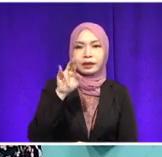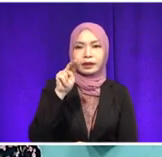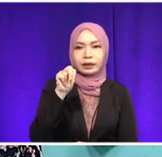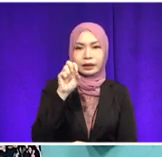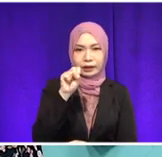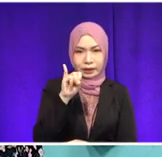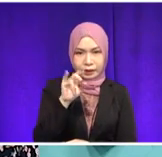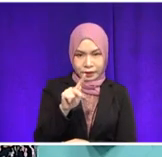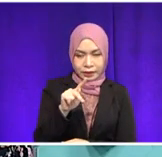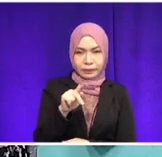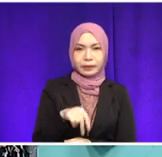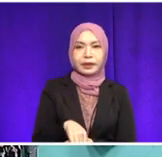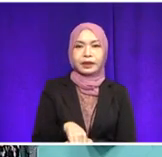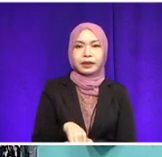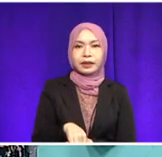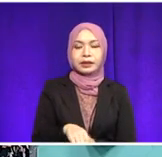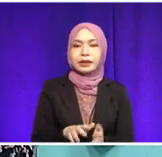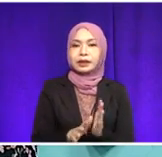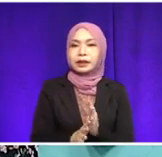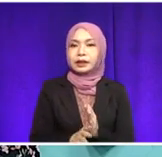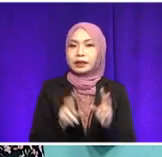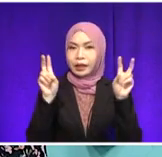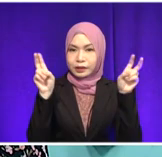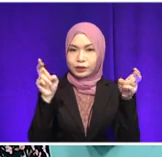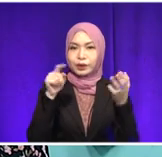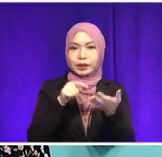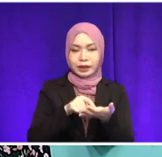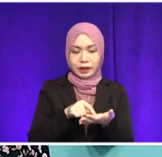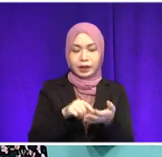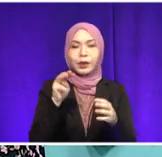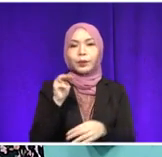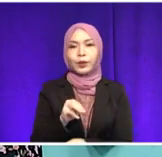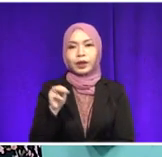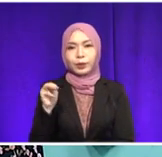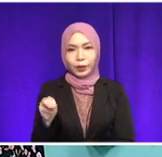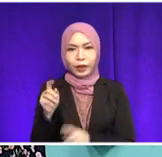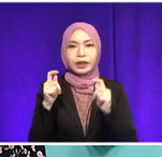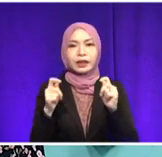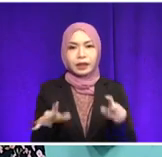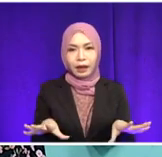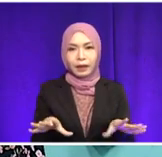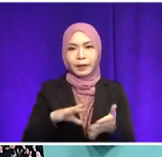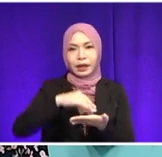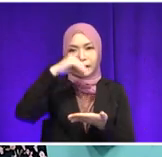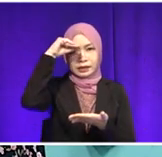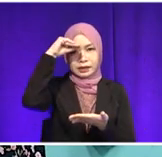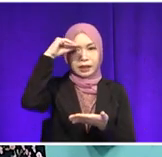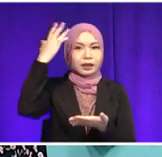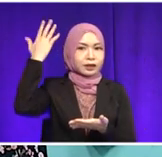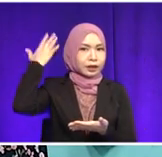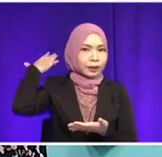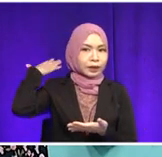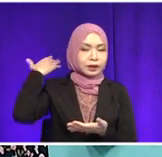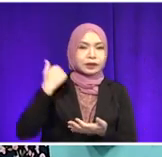murid-murid pelajari pada tahajud-tajut yang sebelumnya jadi mengapa dia penting di dalam membuat satu Project Brave